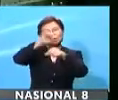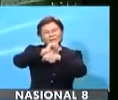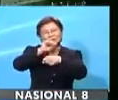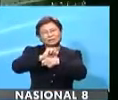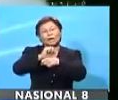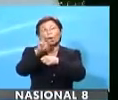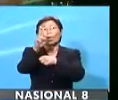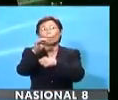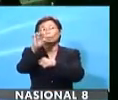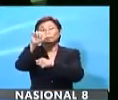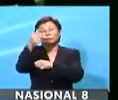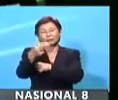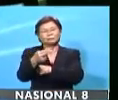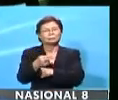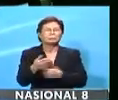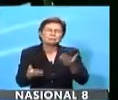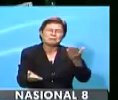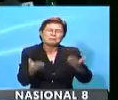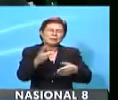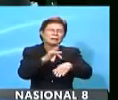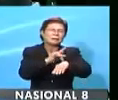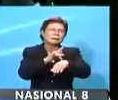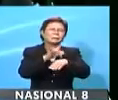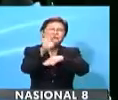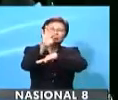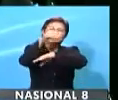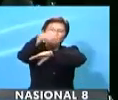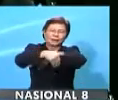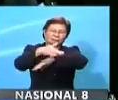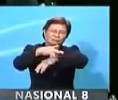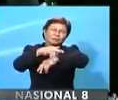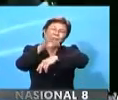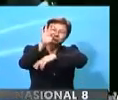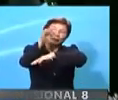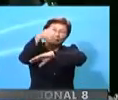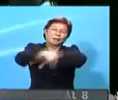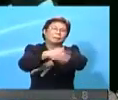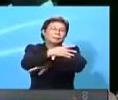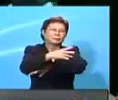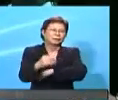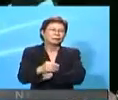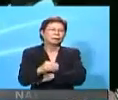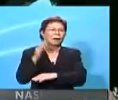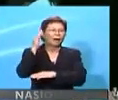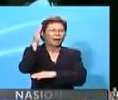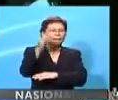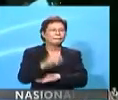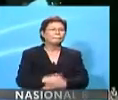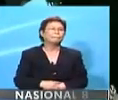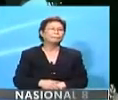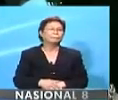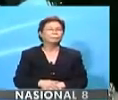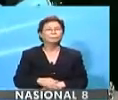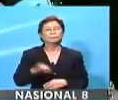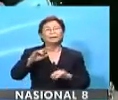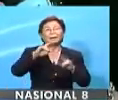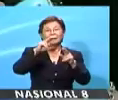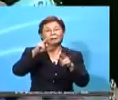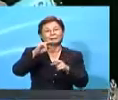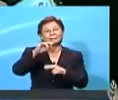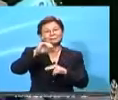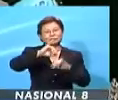pertama dijangka pada jam 9 malam dan bakal-bakal jemaah haji ini akan